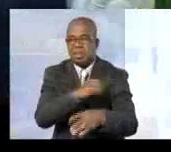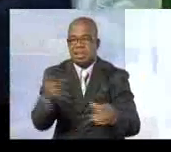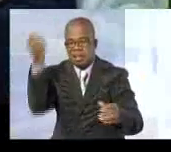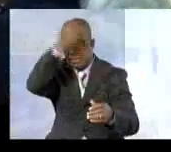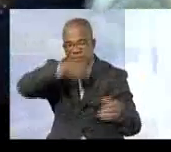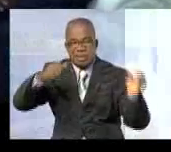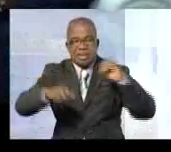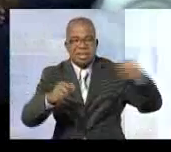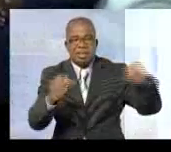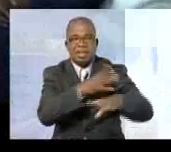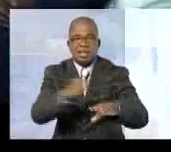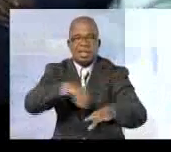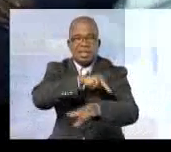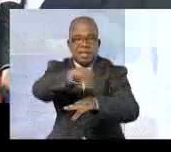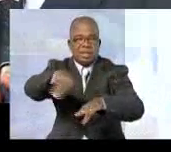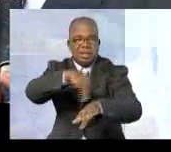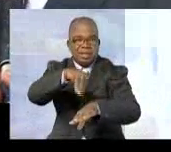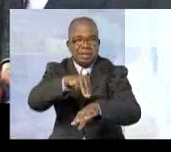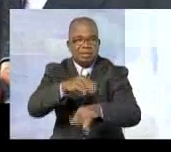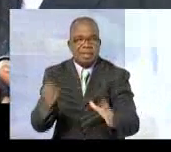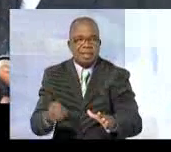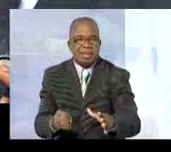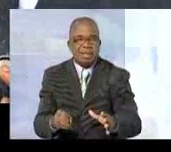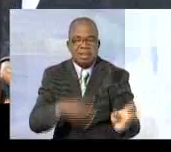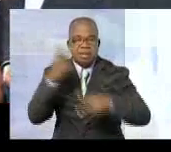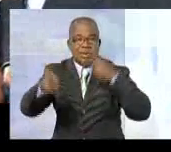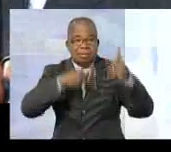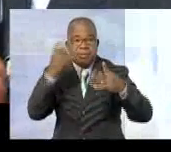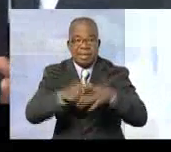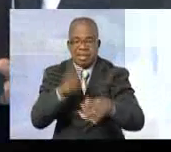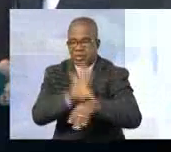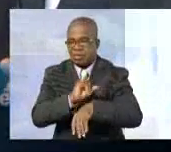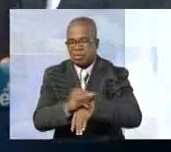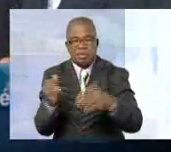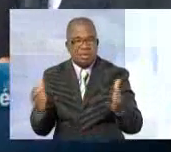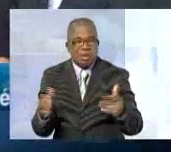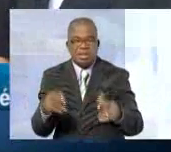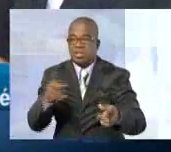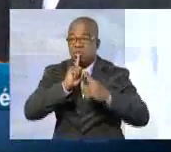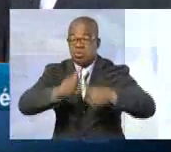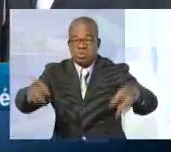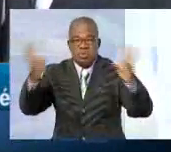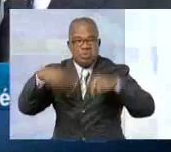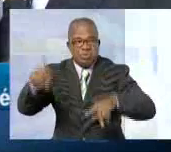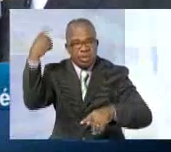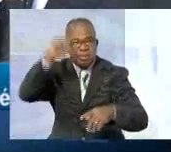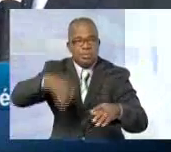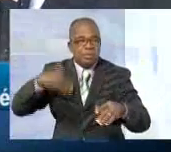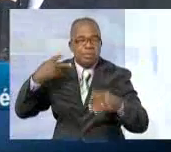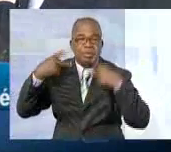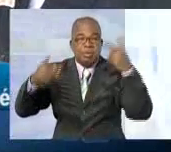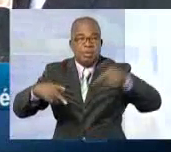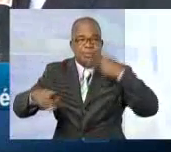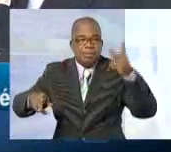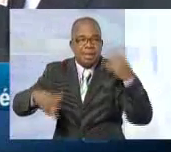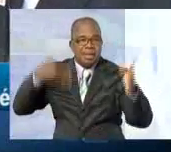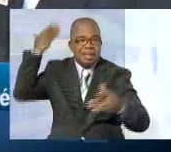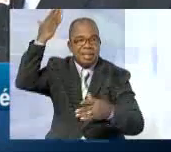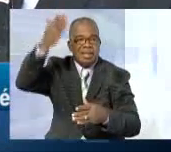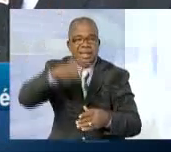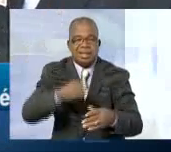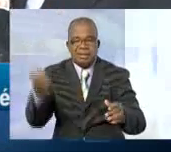parlé du Mali, nous avons beaucoup parlé de la Côte d'Ivoire et de ses voisins, nous avons beaucoup parlé de l'avenir africain et par conséquent, je suis sûr